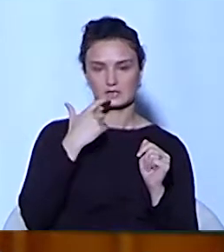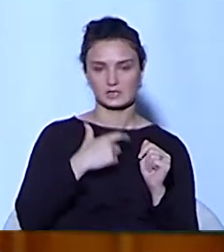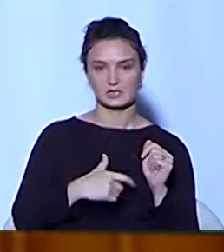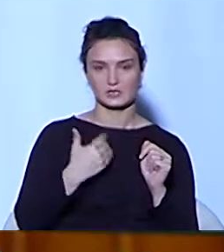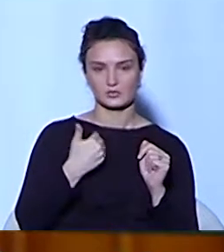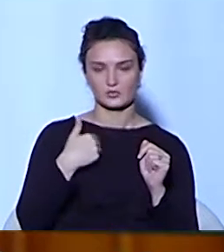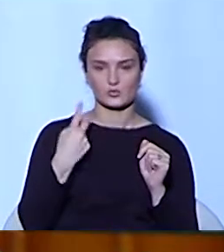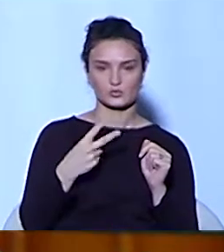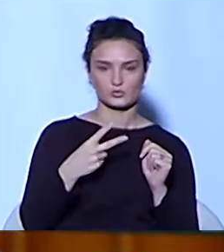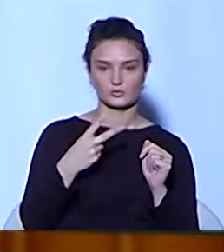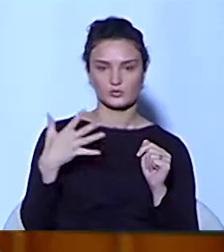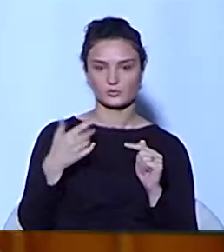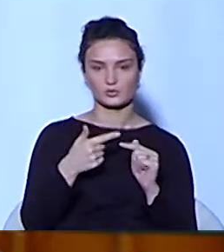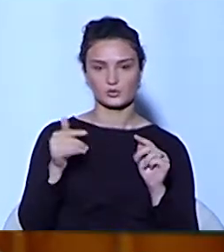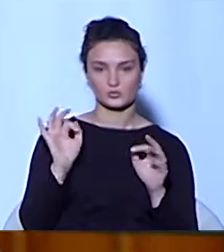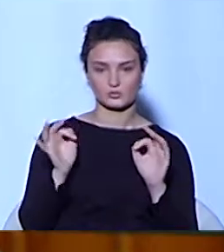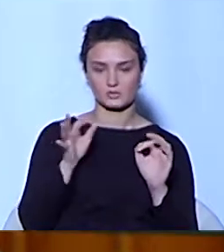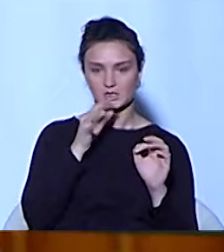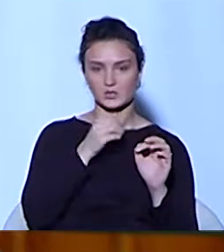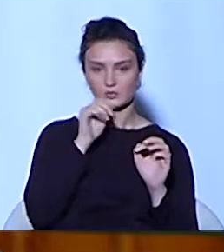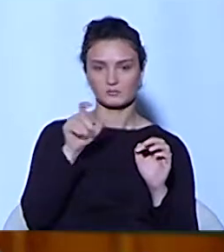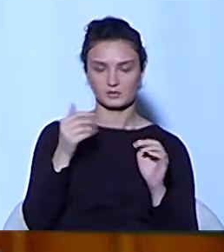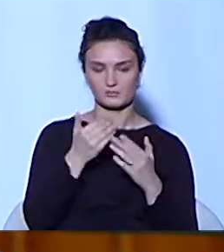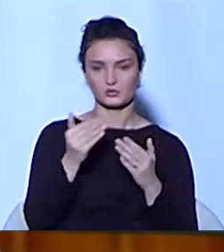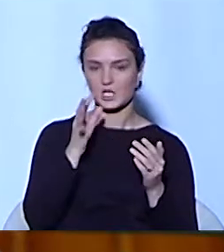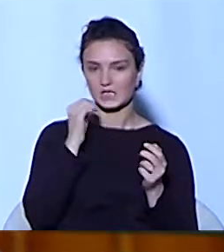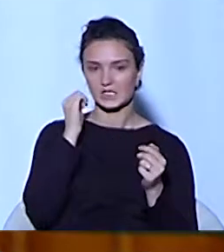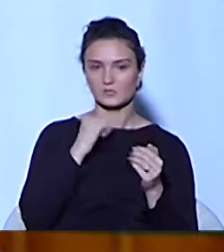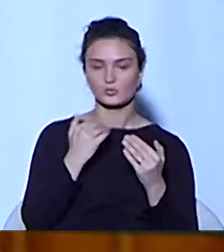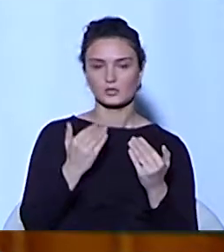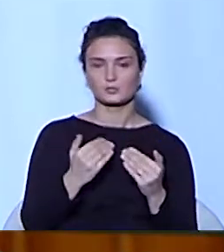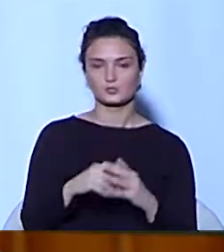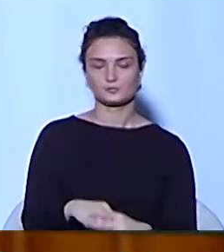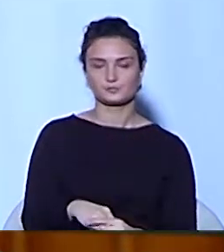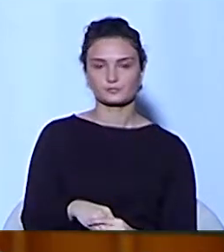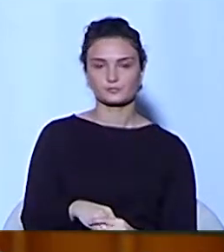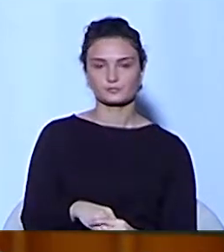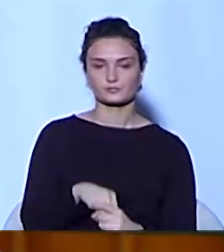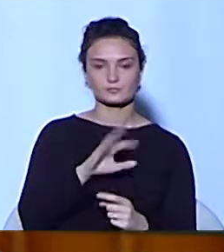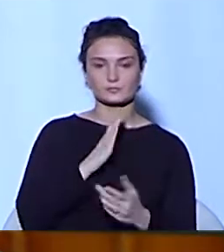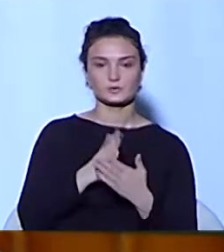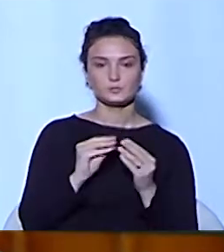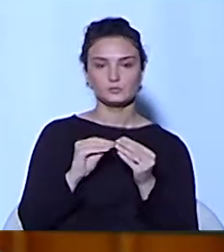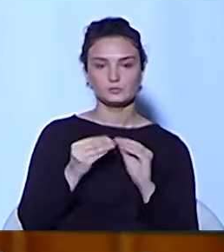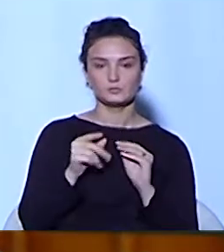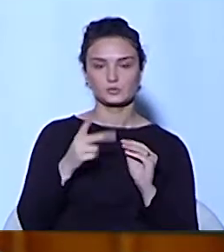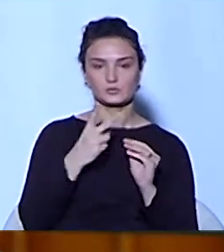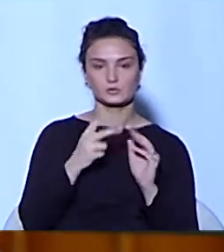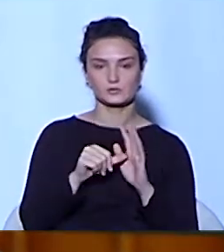ფასინდექსი 20-დან 25-მდე ნორმაა ზრდასრულ ადამიანებში, ხანდაზმულებში არ წარმოადგენს პრობლემას, ეს